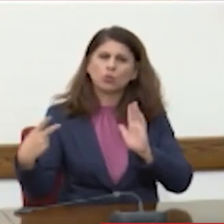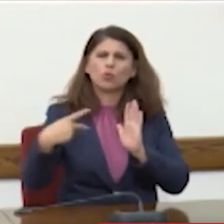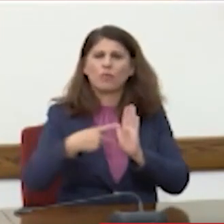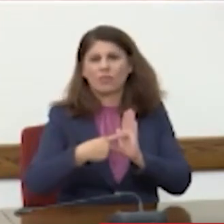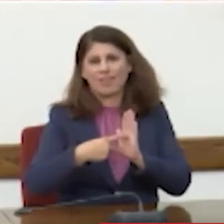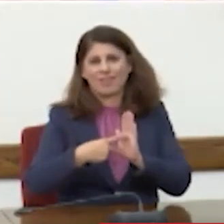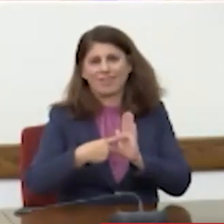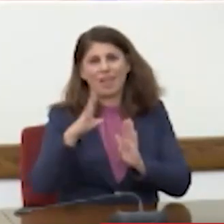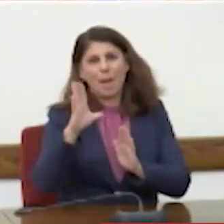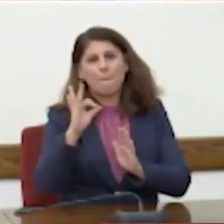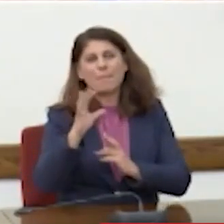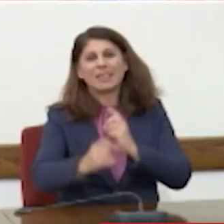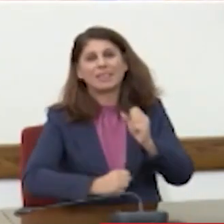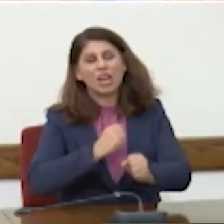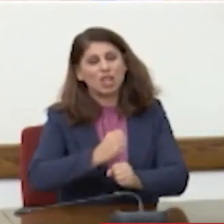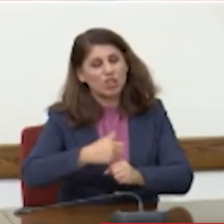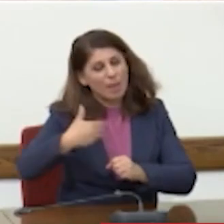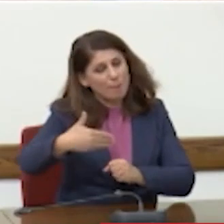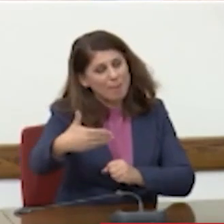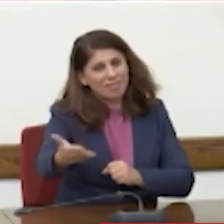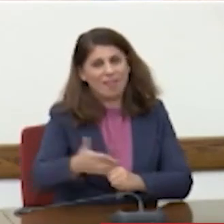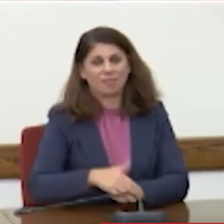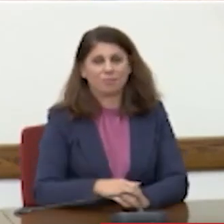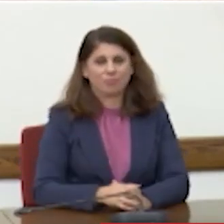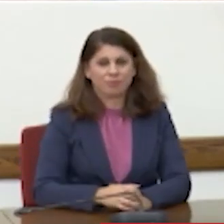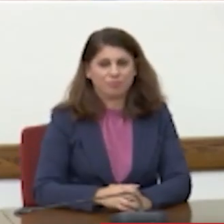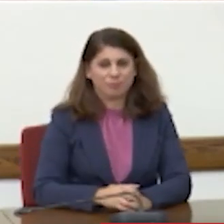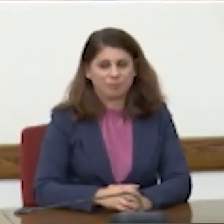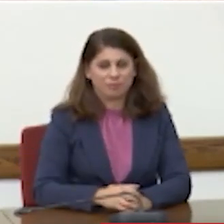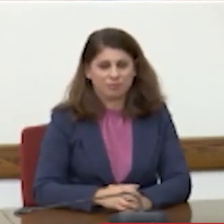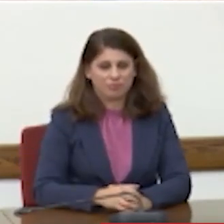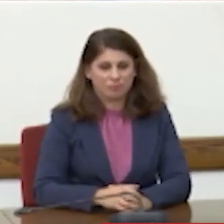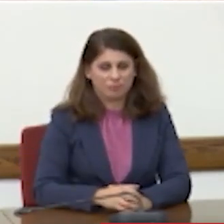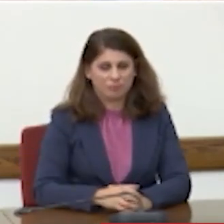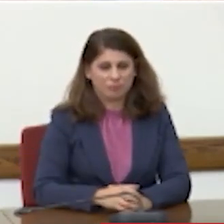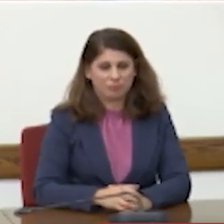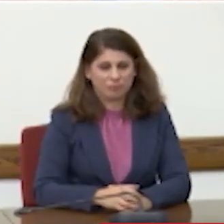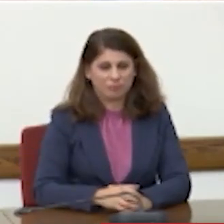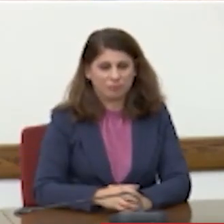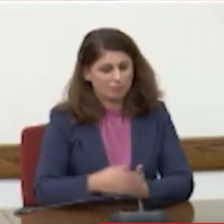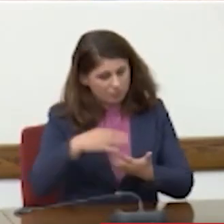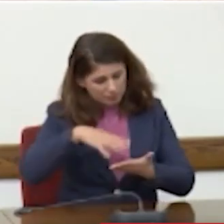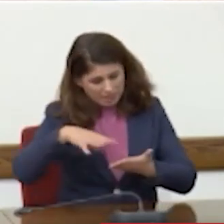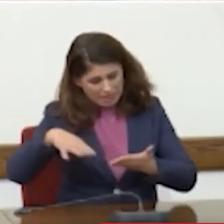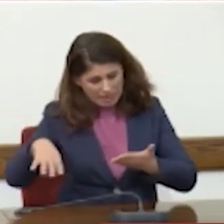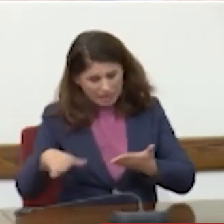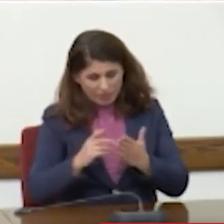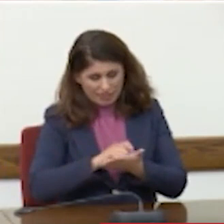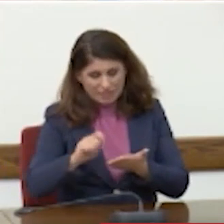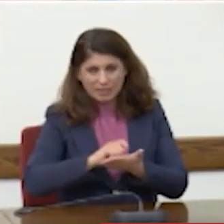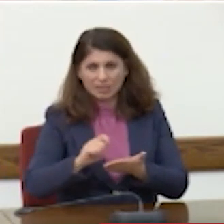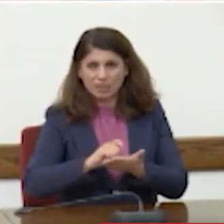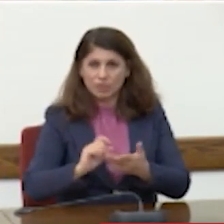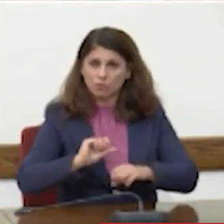έδειξε η απογραφή του 11», υπογράμμισε μάλιστα. Θα ανέμενε κανείς ότι μετά την περιγραφή μιας δραματικής καταστάσεως, μιας Ελλάδος που αδειάζει από Έλληνες,